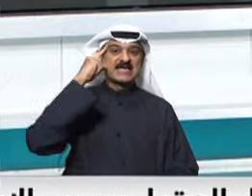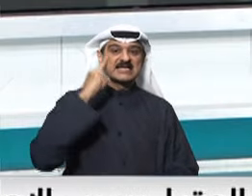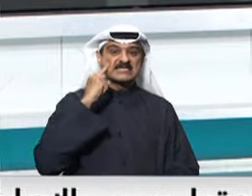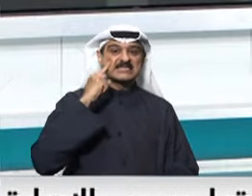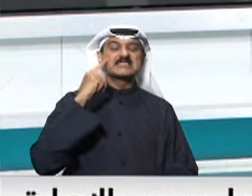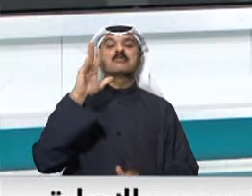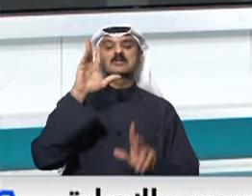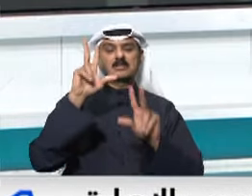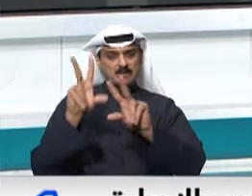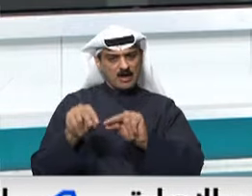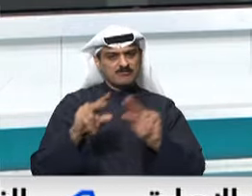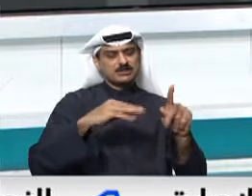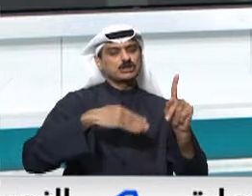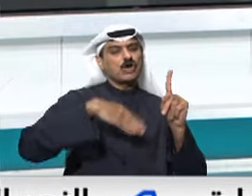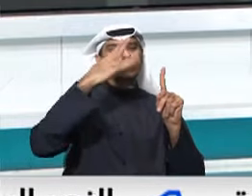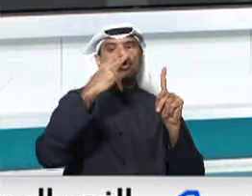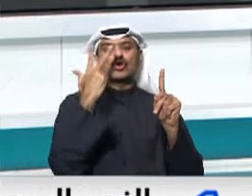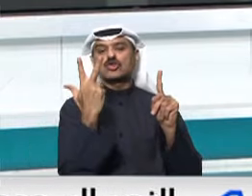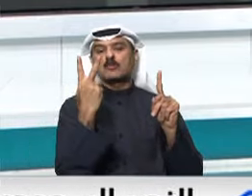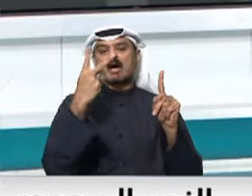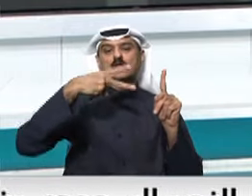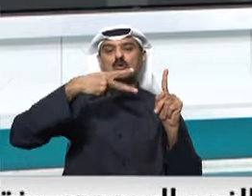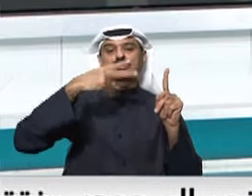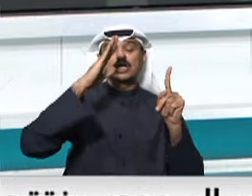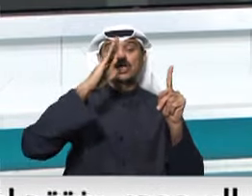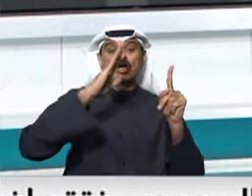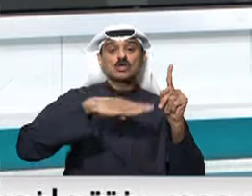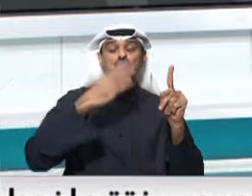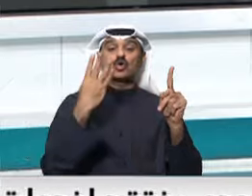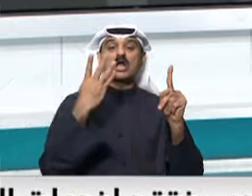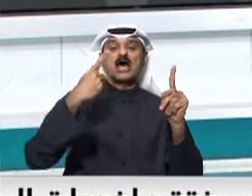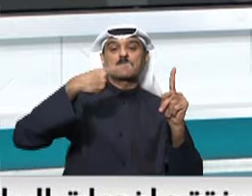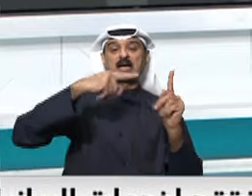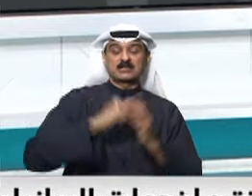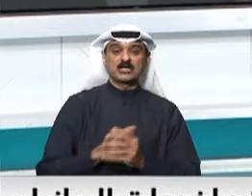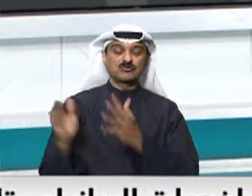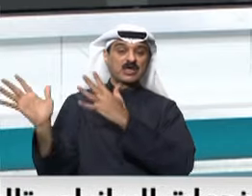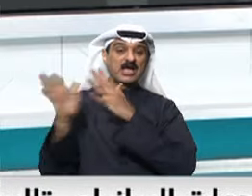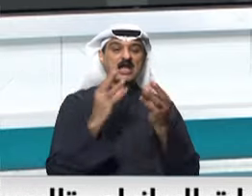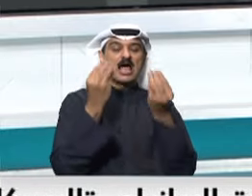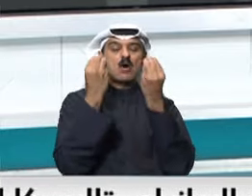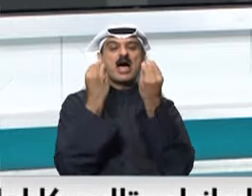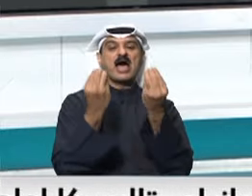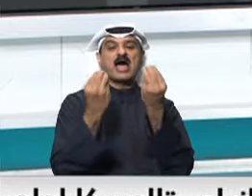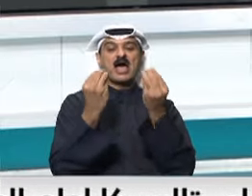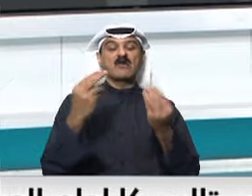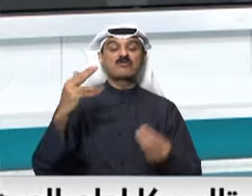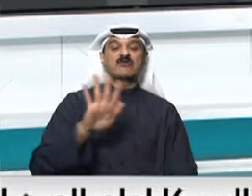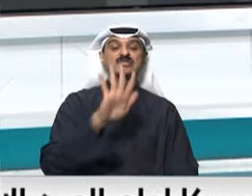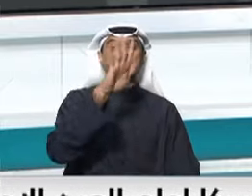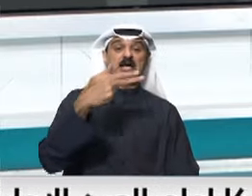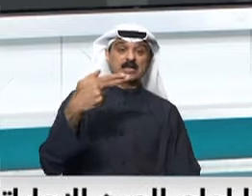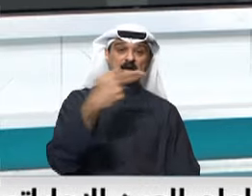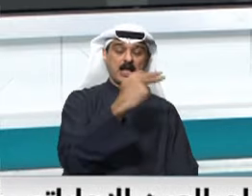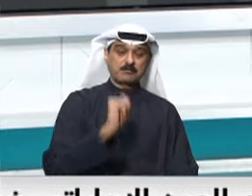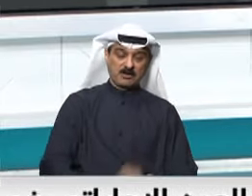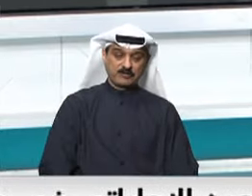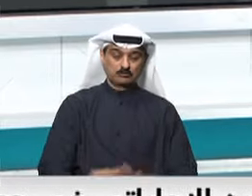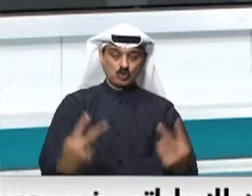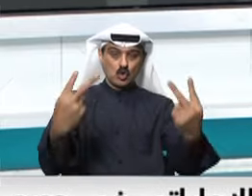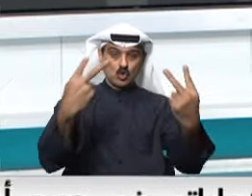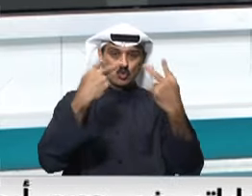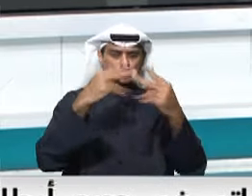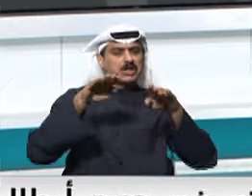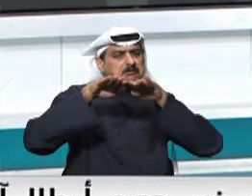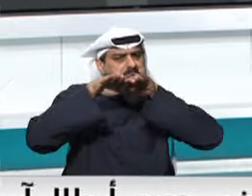28 العظمى والصغرى 14 درجه مئويه وهوا شمالي غربي خفيف الى معتدل من 10 ل 28 م في الساعه اعزائي المشاهدين